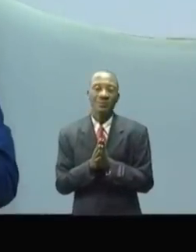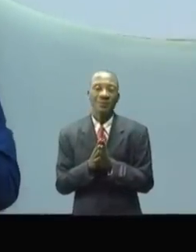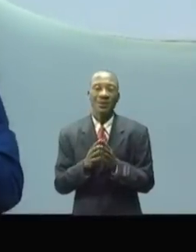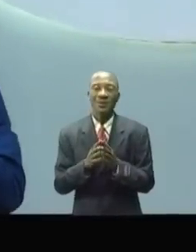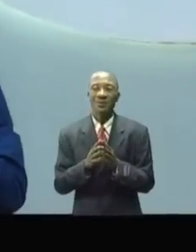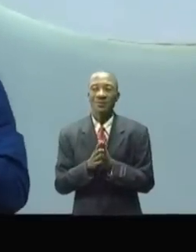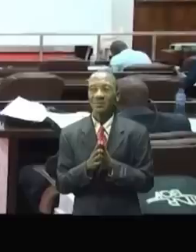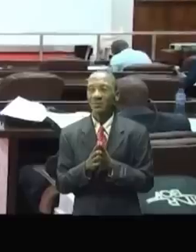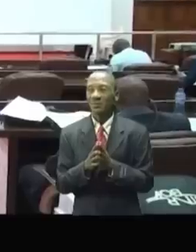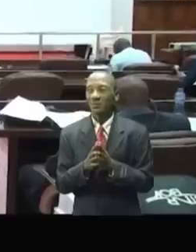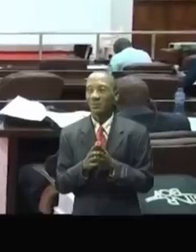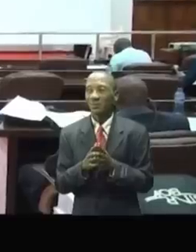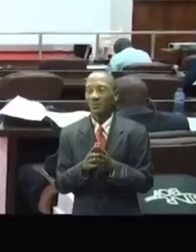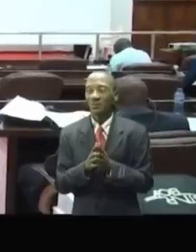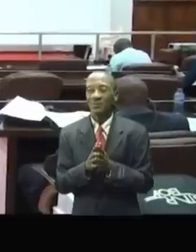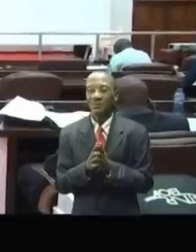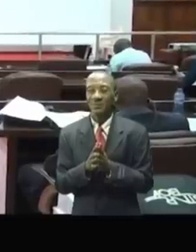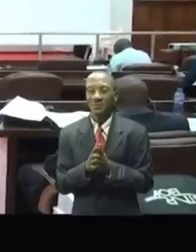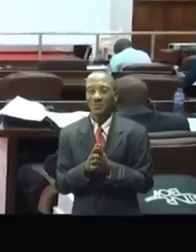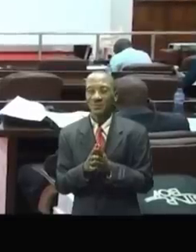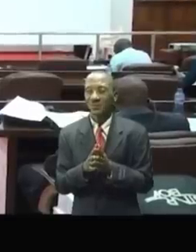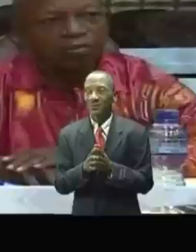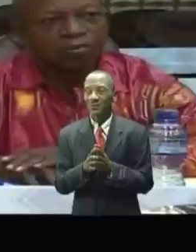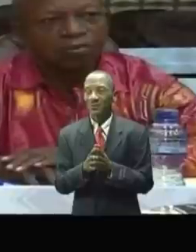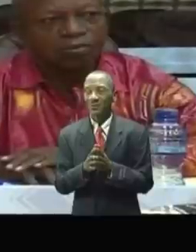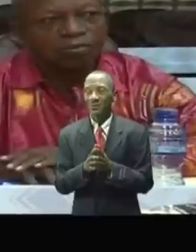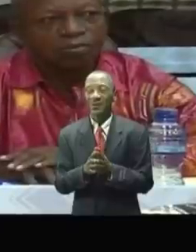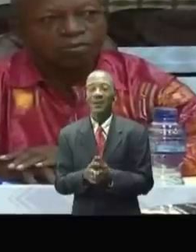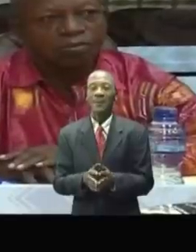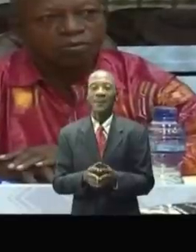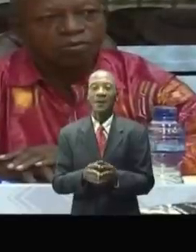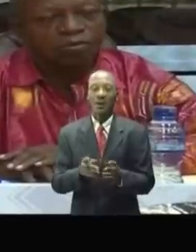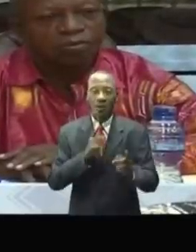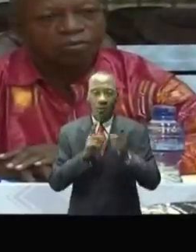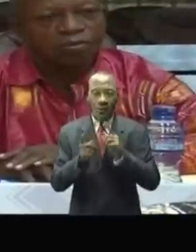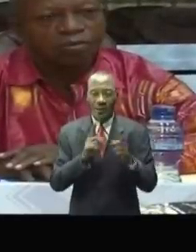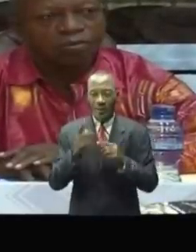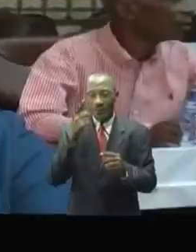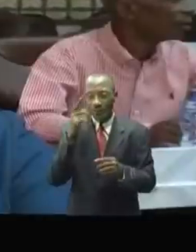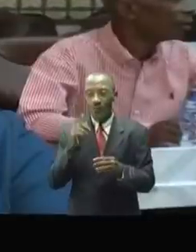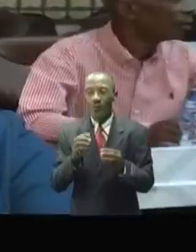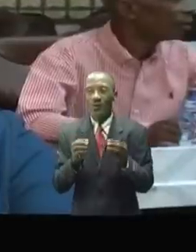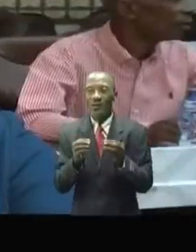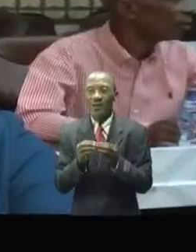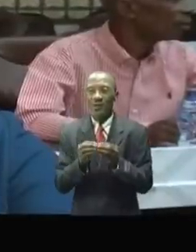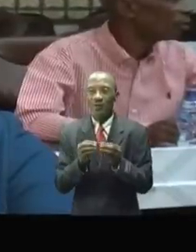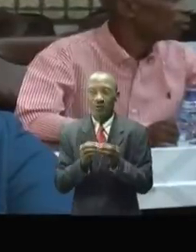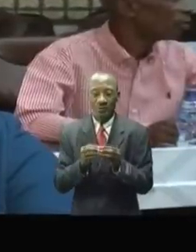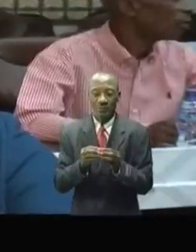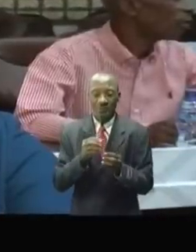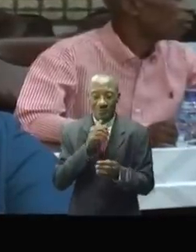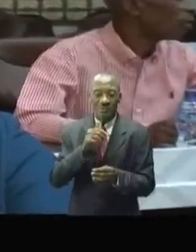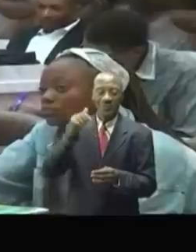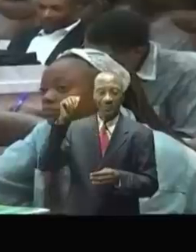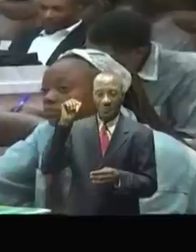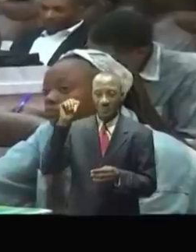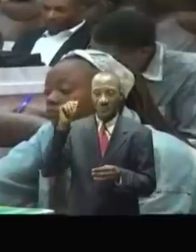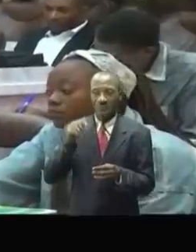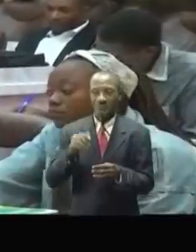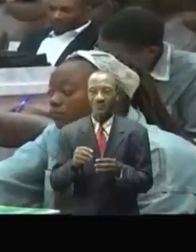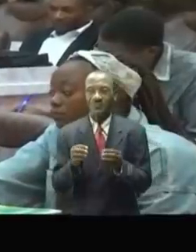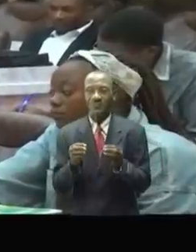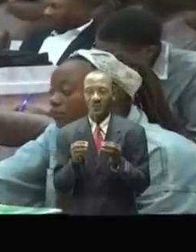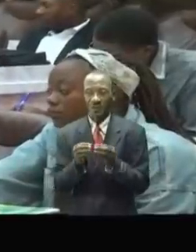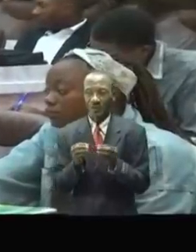les femmes enceintes et allaitantes sont concernées par ces problèmes de santé publique, notamment dans les Kasaï, le Kwilu et le